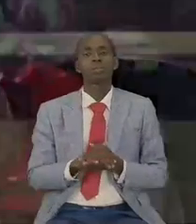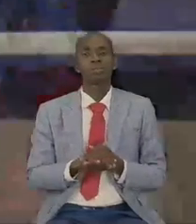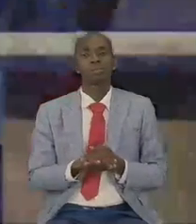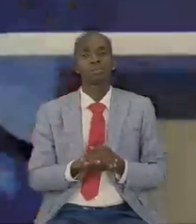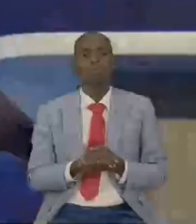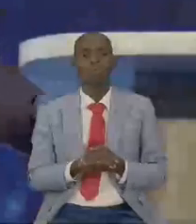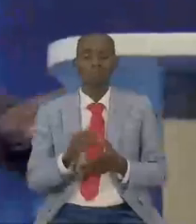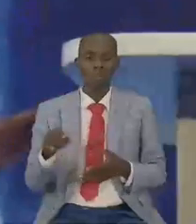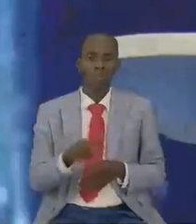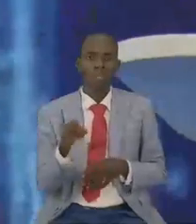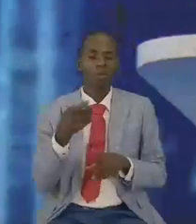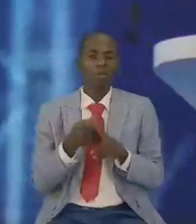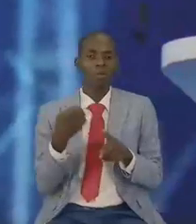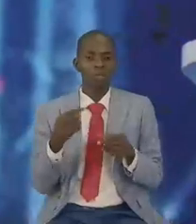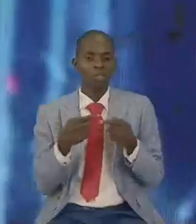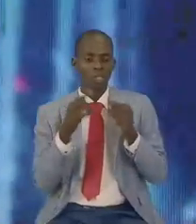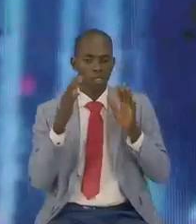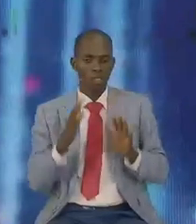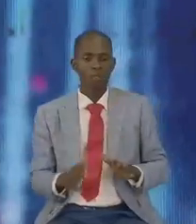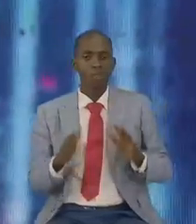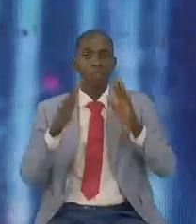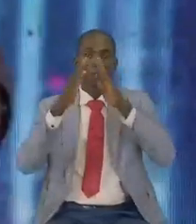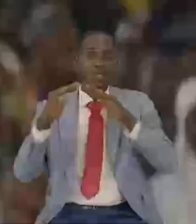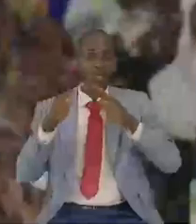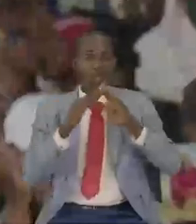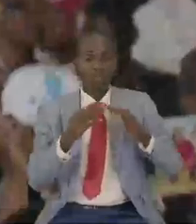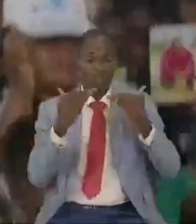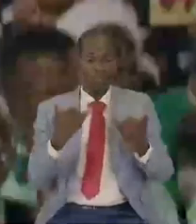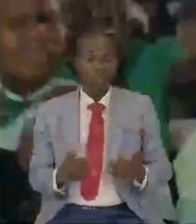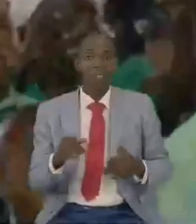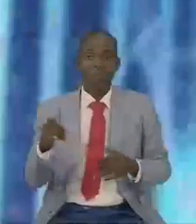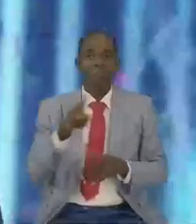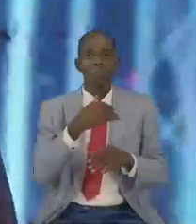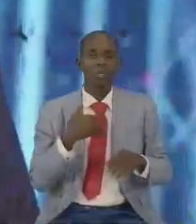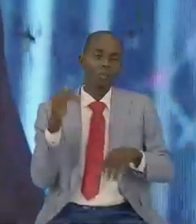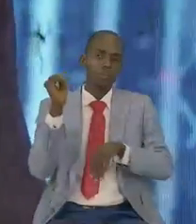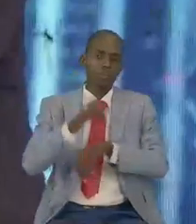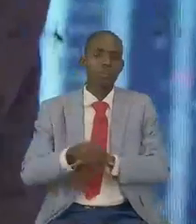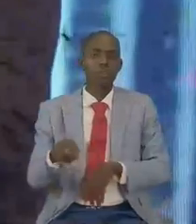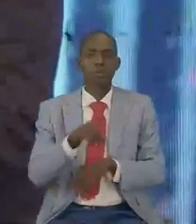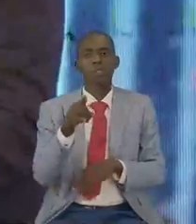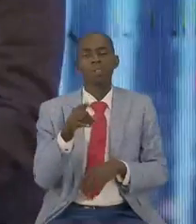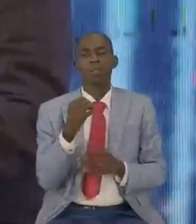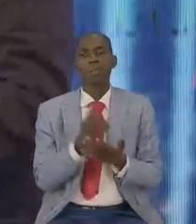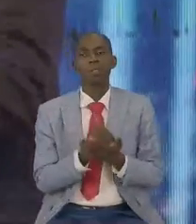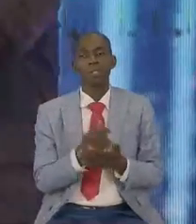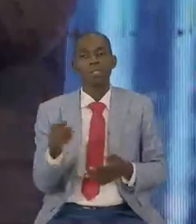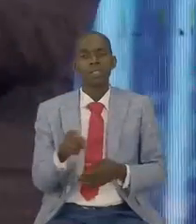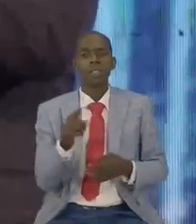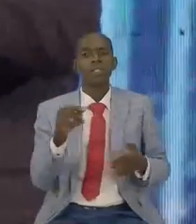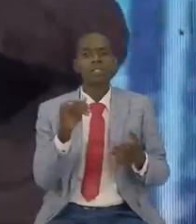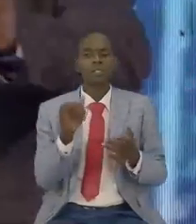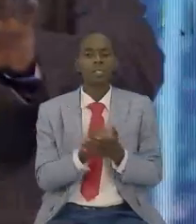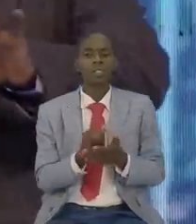Je les ai vaincus du camp de l'ennemi. Maintenant, tu les as vaincus. Tu les